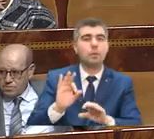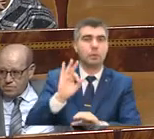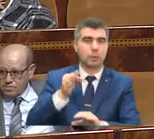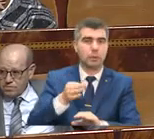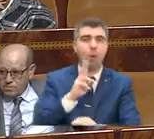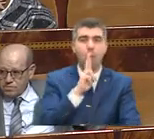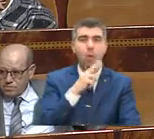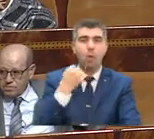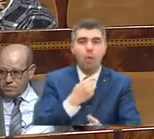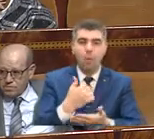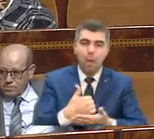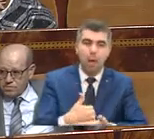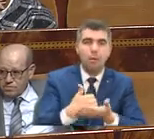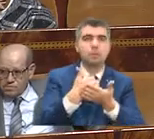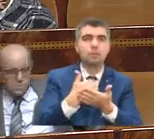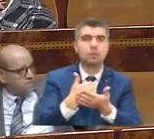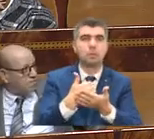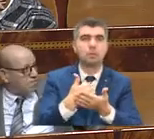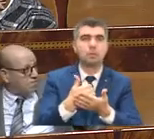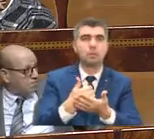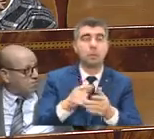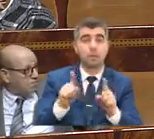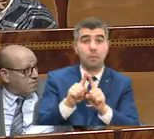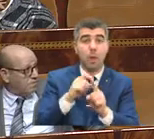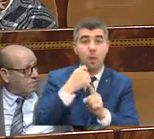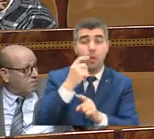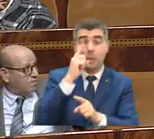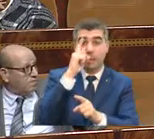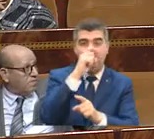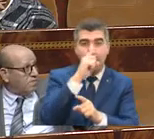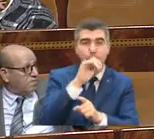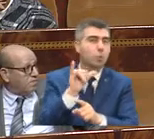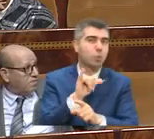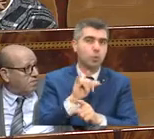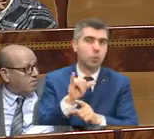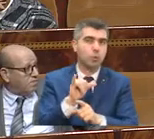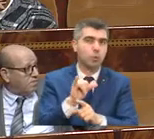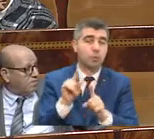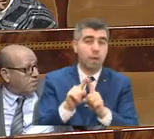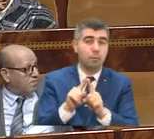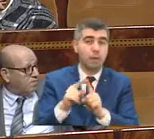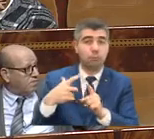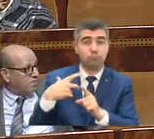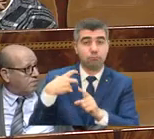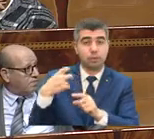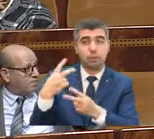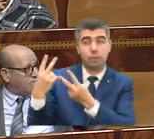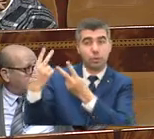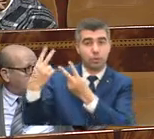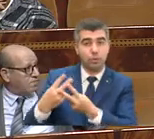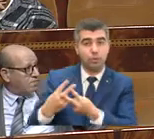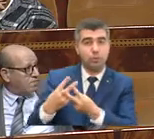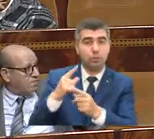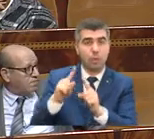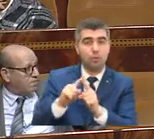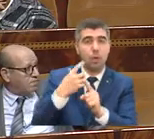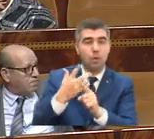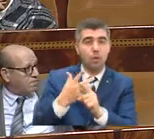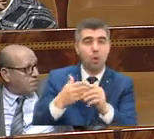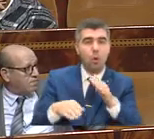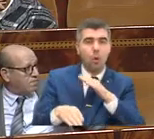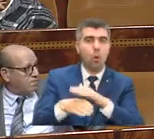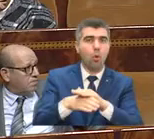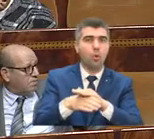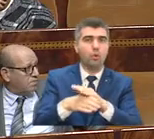أن تعاون المستثمر. الأخطر من هذا السيد الوزير، المستثمرين اللي اليوم عايشين في هذيك المنطقه باغيين يخرجوا منها